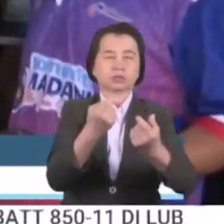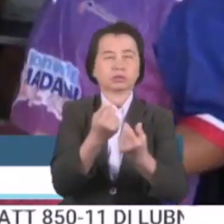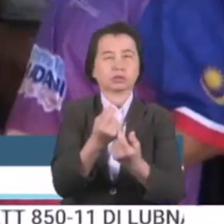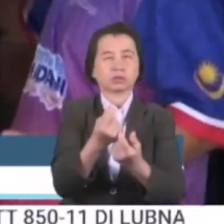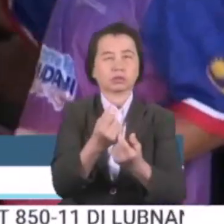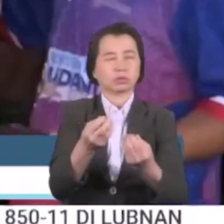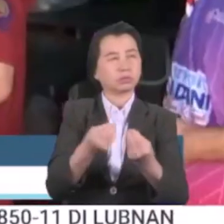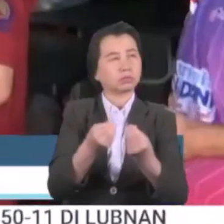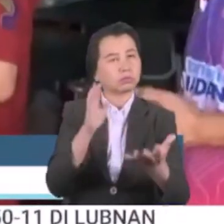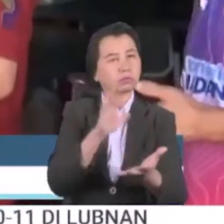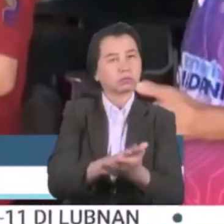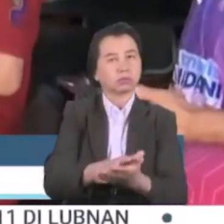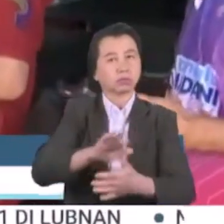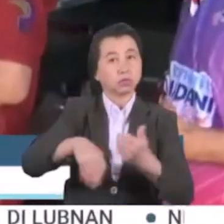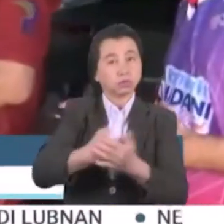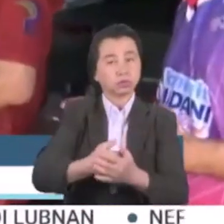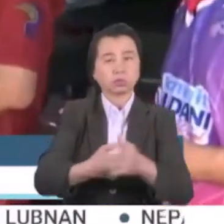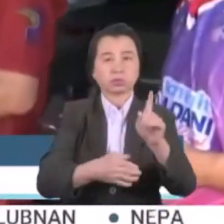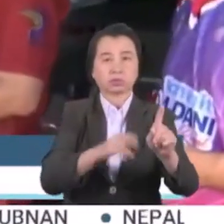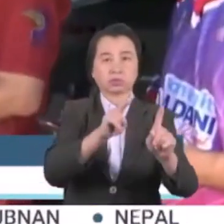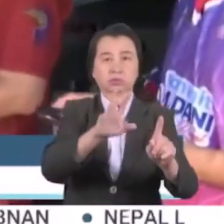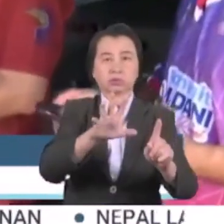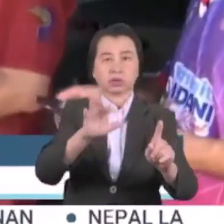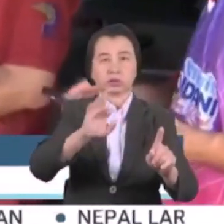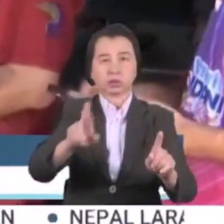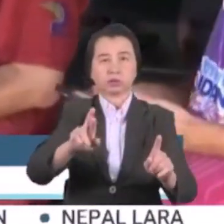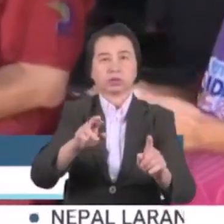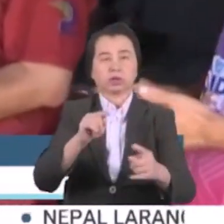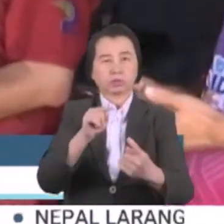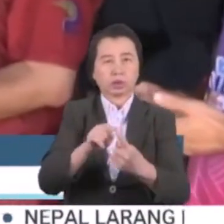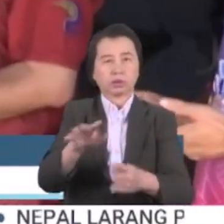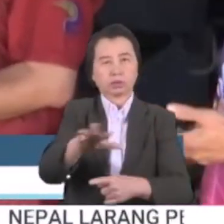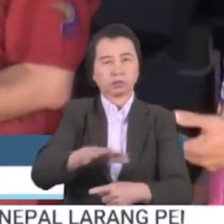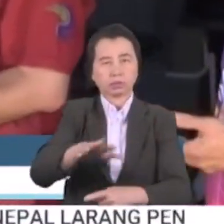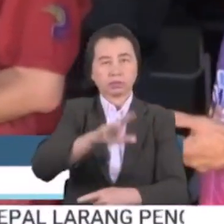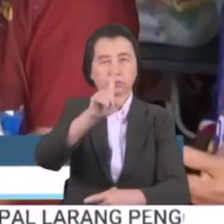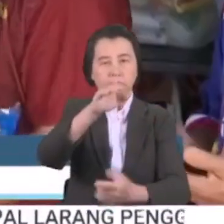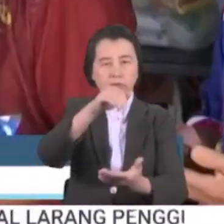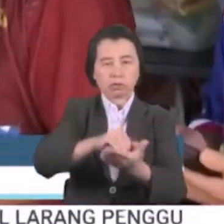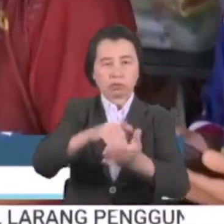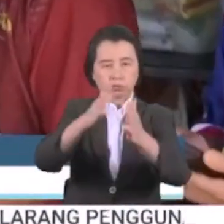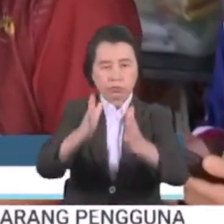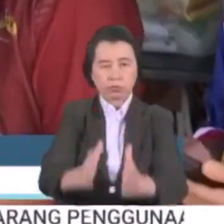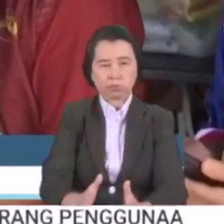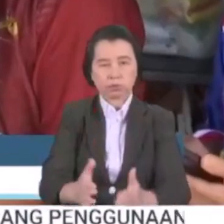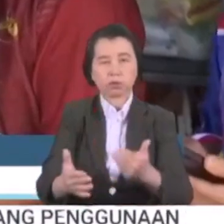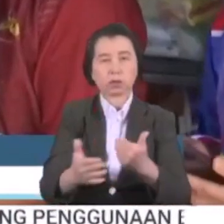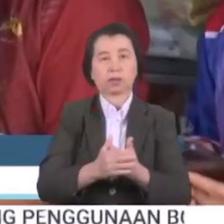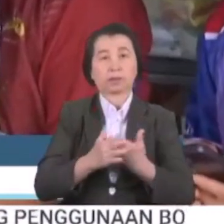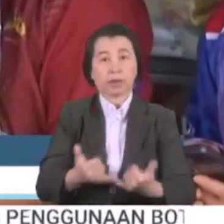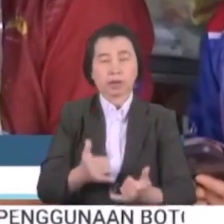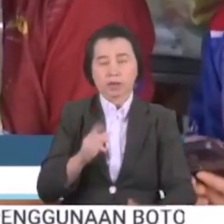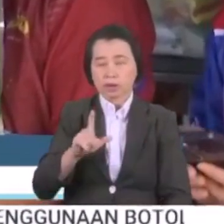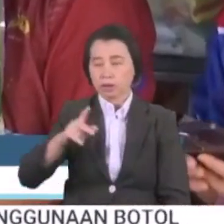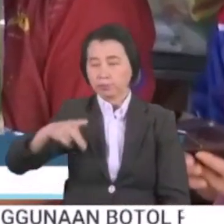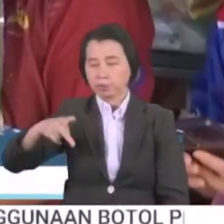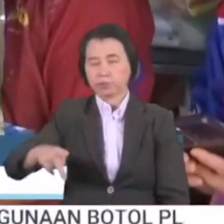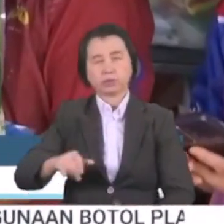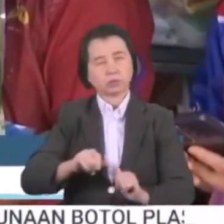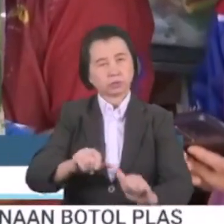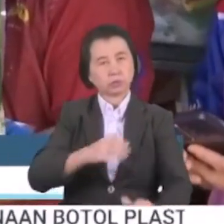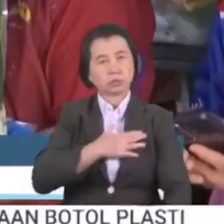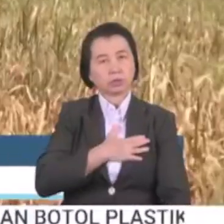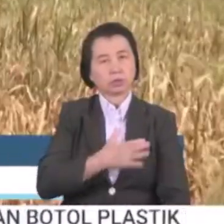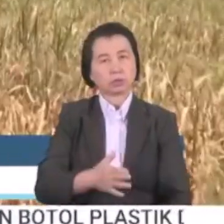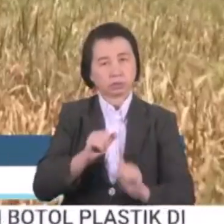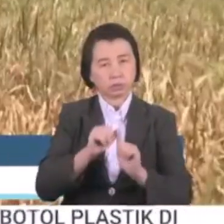dengan nilai peruntukan sebanyak RM125,000 kepada hampir 1,000 penerima. Sehingga kini, LPP terus komited